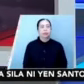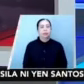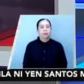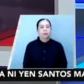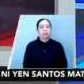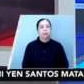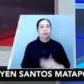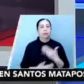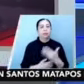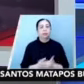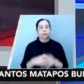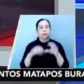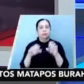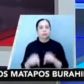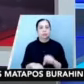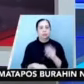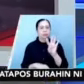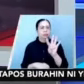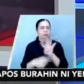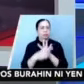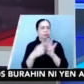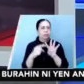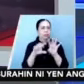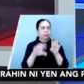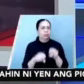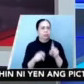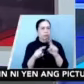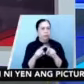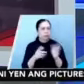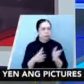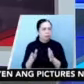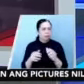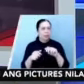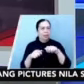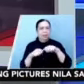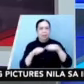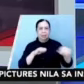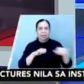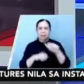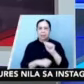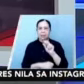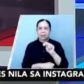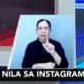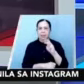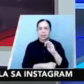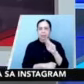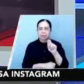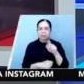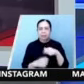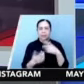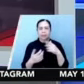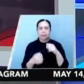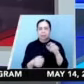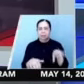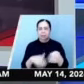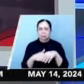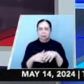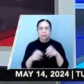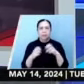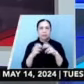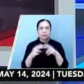Inaresto rin ang apat na sangkot umano sa pag-aayos ng annulment nang hindi humaharap sa korte, gayon din sa late